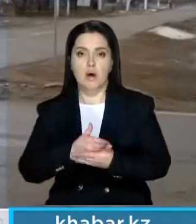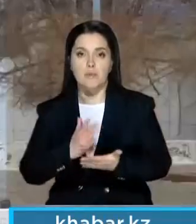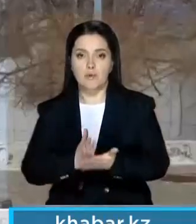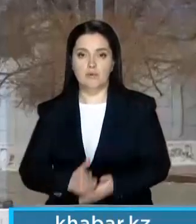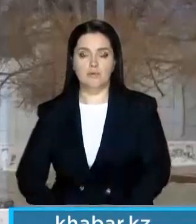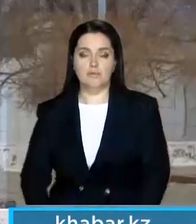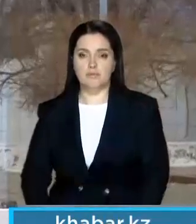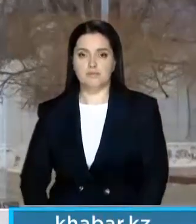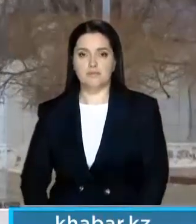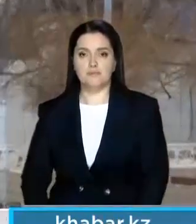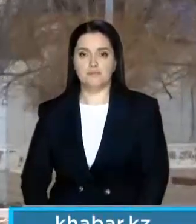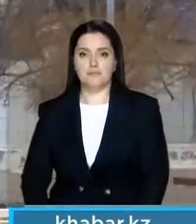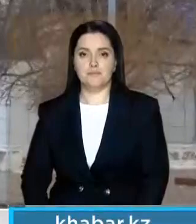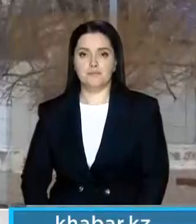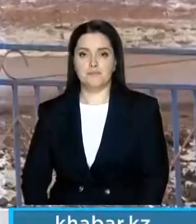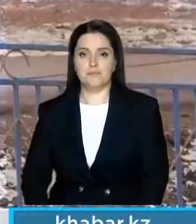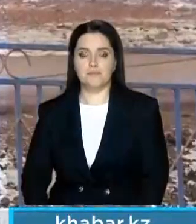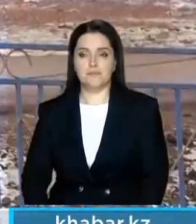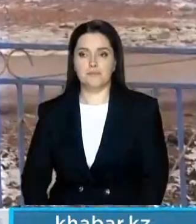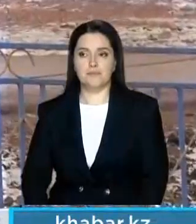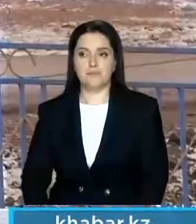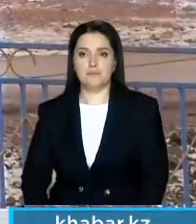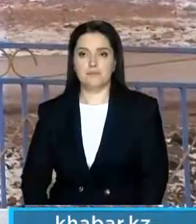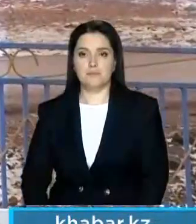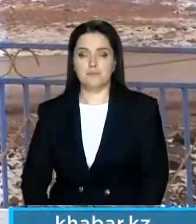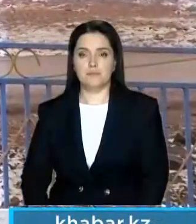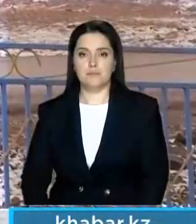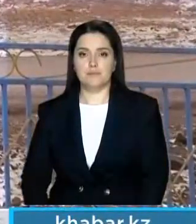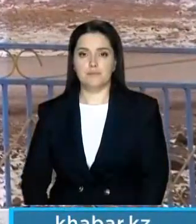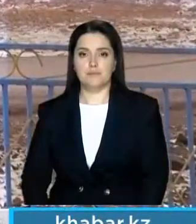Елизавета шалина нурбаев гульшара серикбаева Хабар область улытау